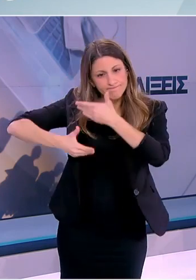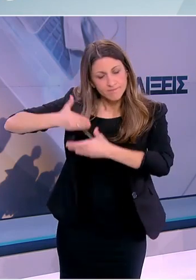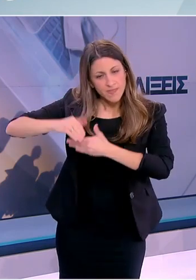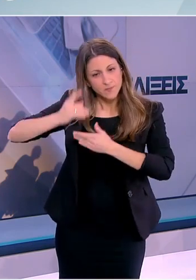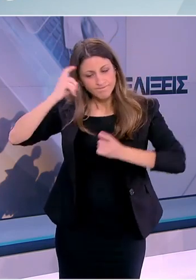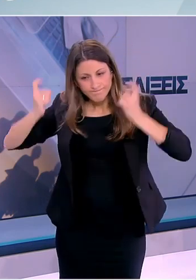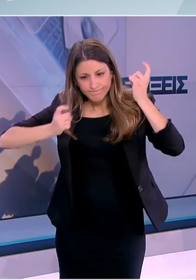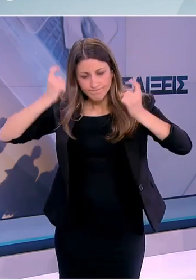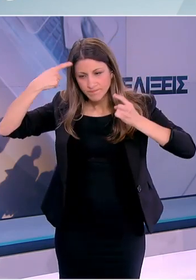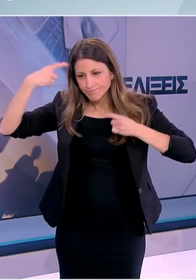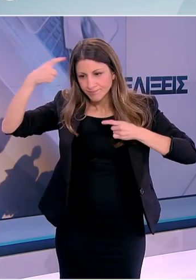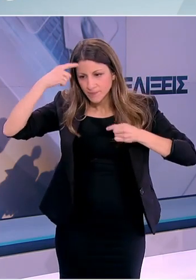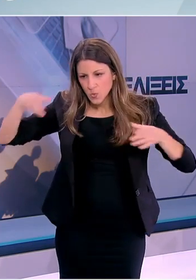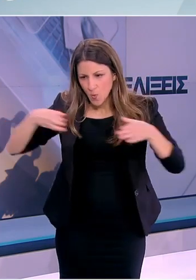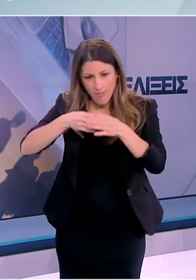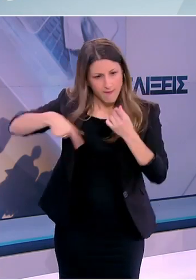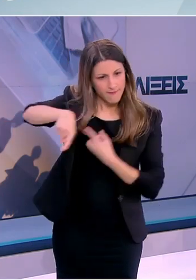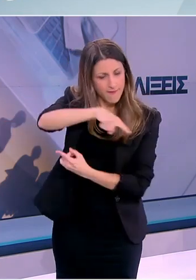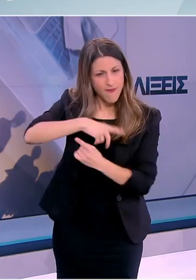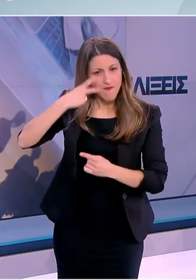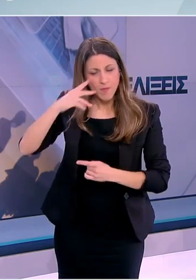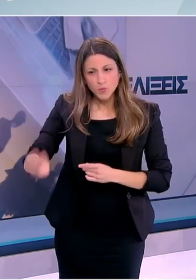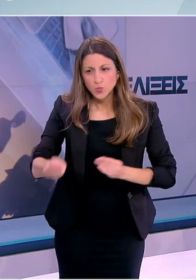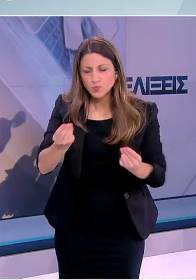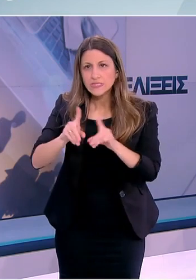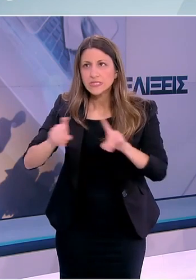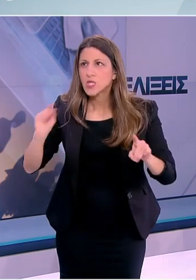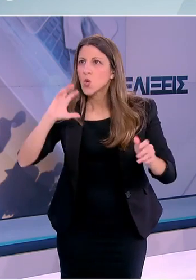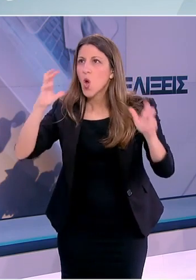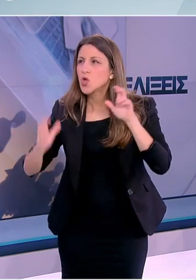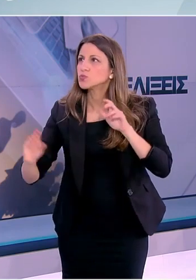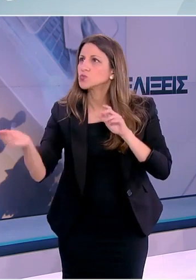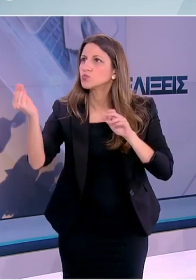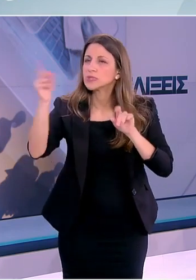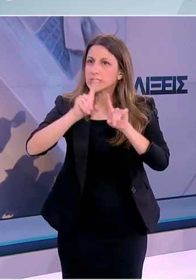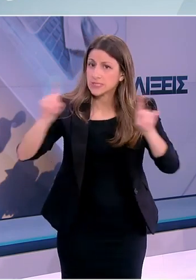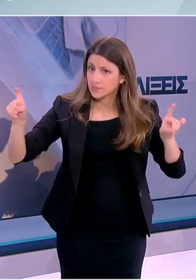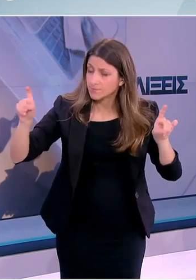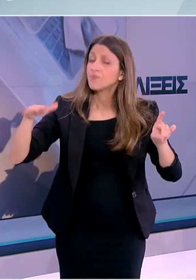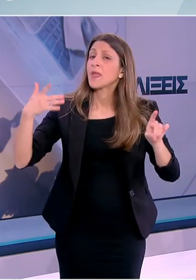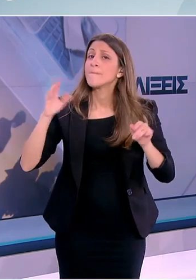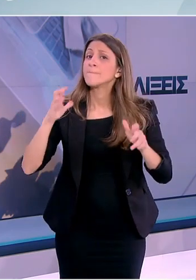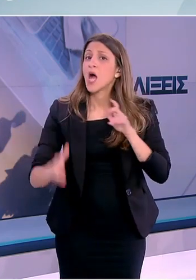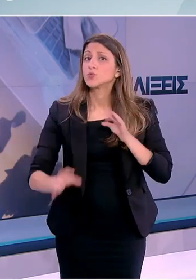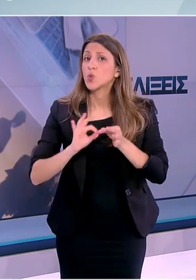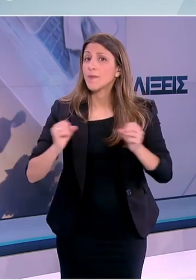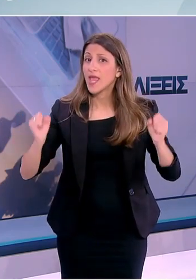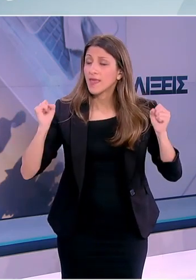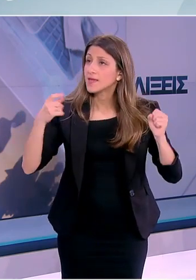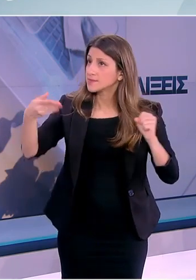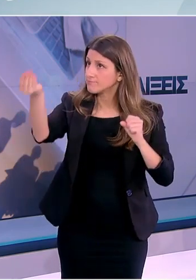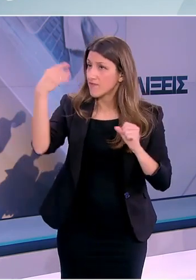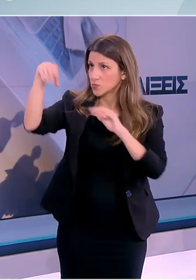think tank ανθρώπων οι οποίοι σκέφτονται και βλέπουν πώς κινείται ο κόσμος. Ο WHO εξέδωσε οδηγίες και ειδικό